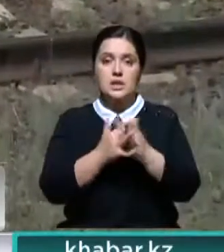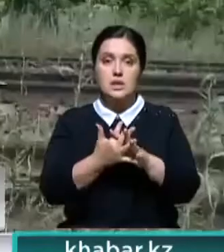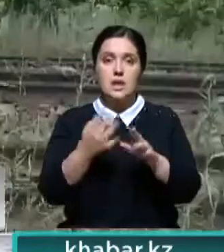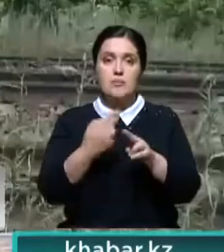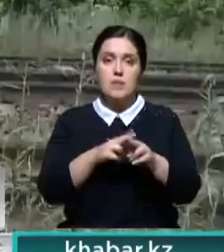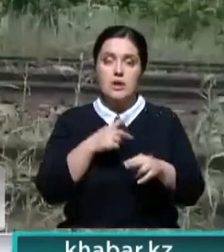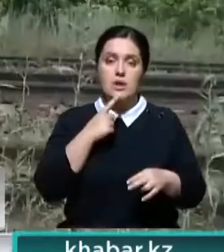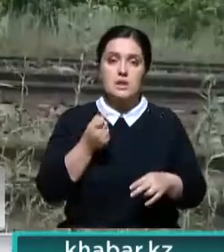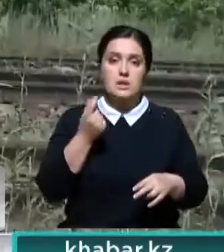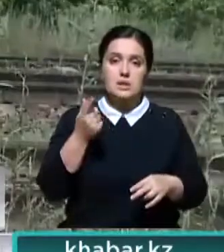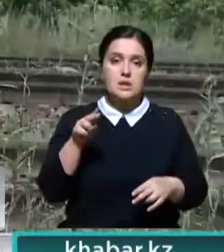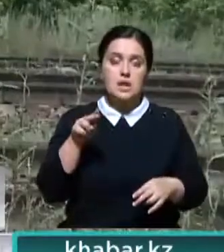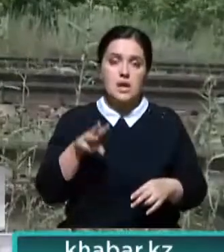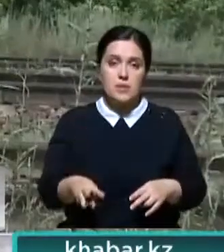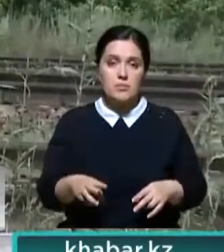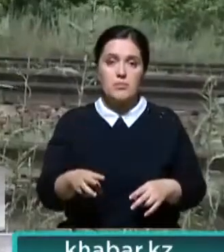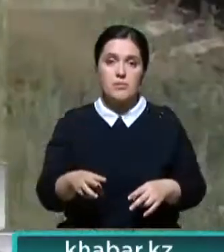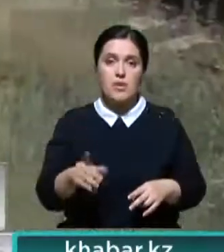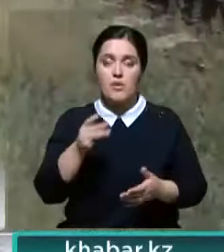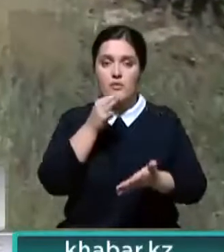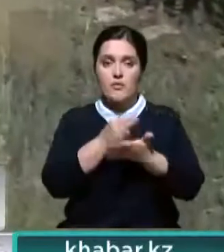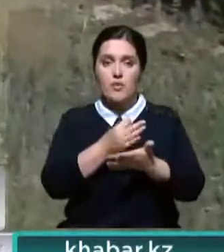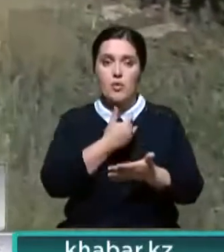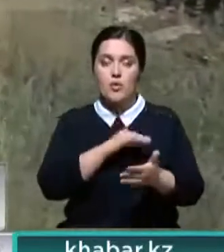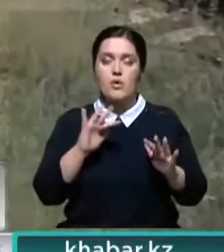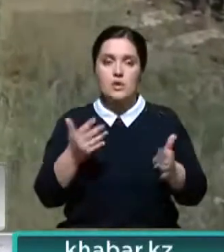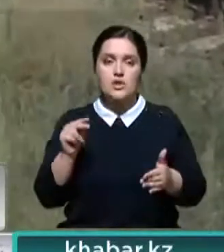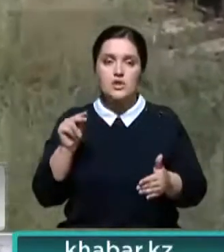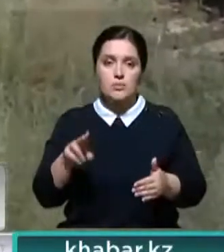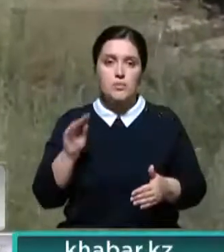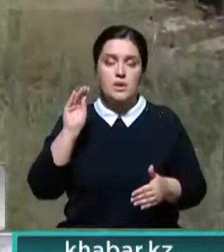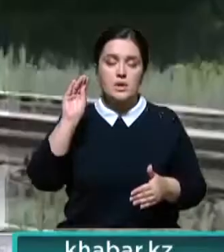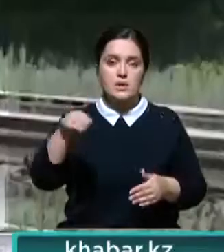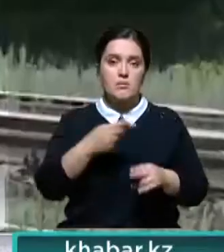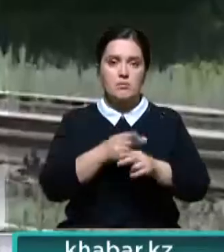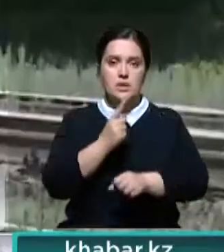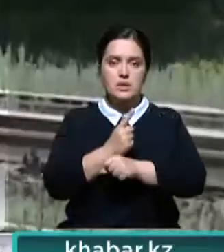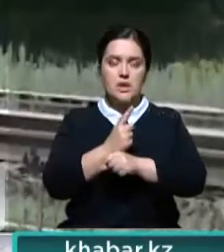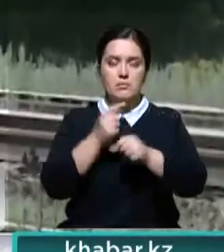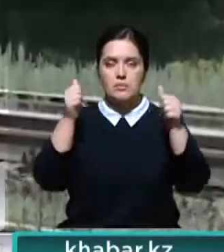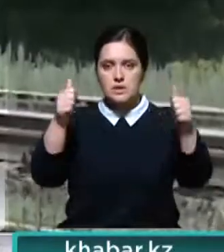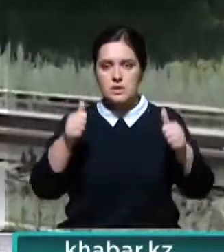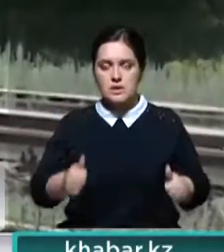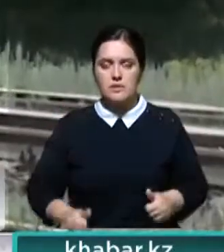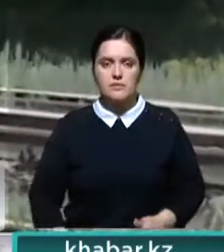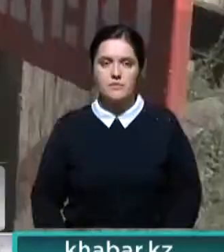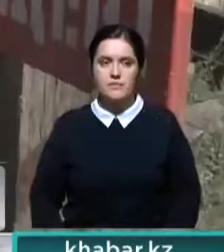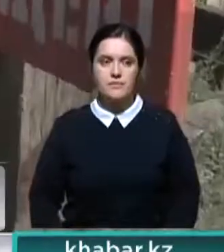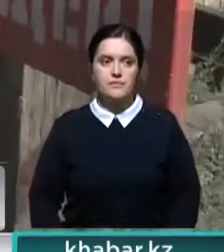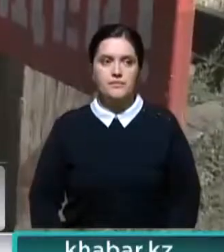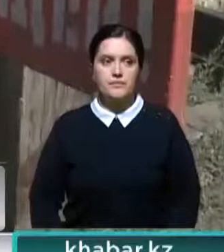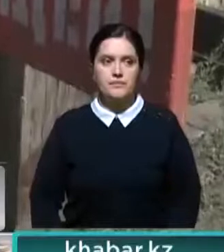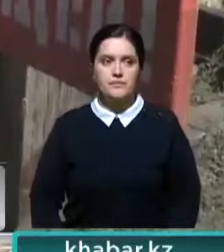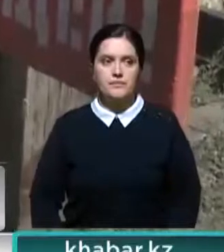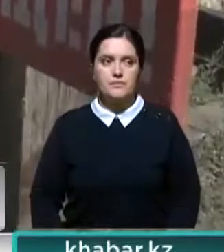преодолевая несколько километров. Во избежание ответственности в случае ЧП здесь даже установили запрещающие знаки, говорят местные жители.